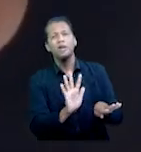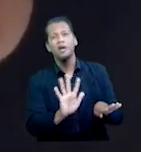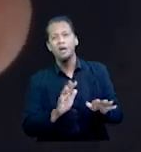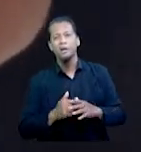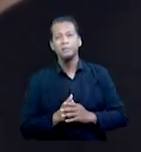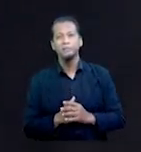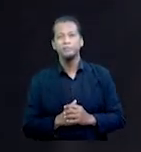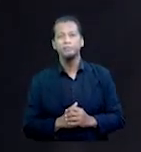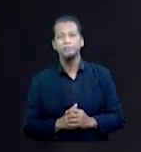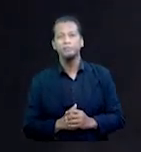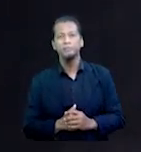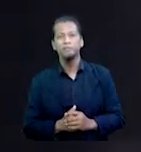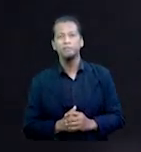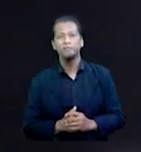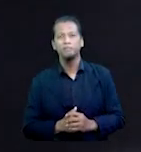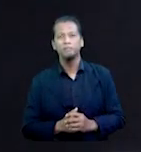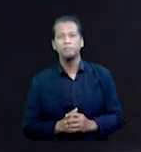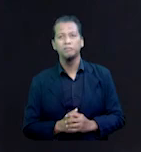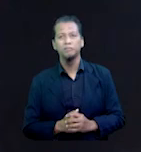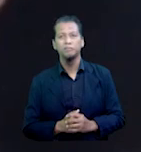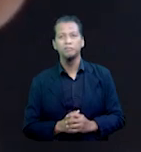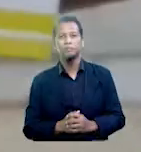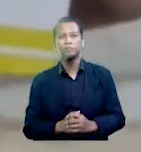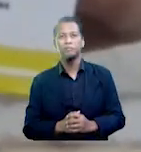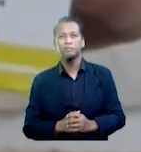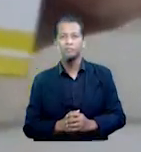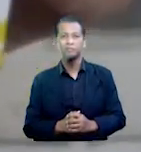Dari Jakarta, Miftahul Ghani, iNews, melaporkan.